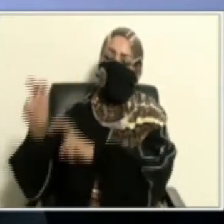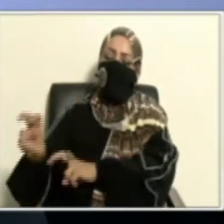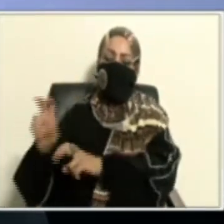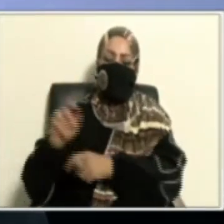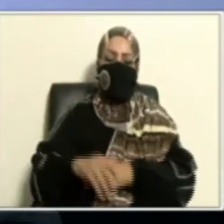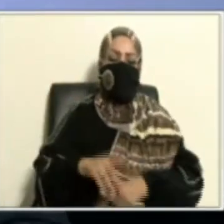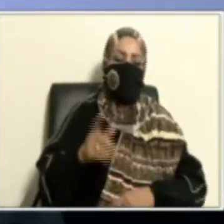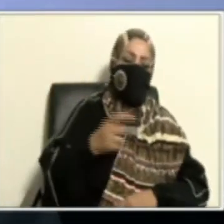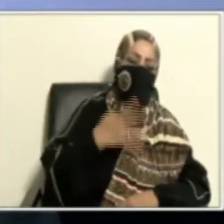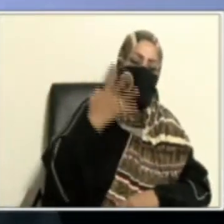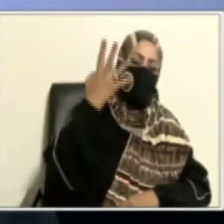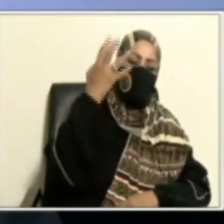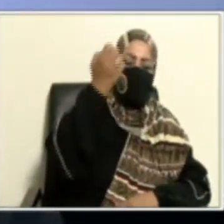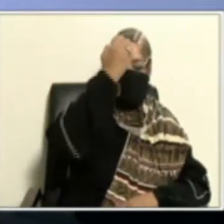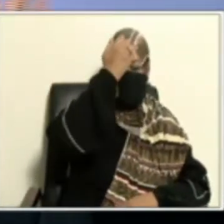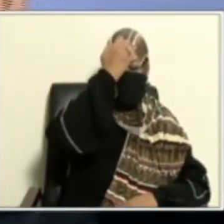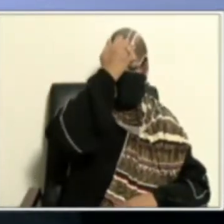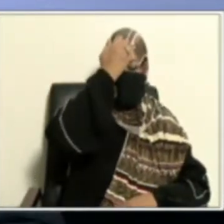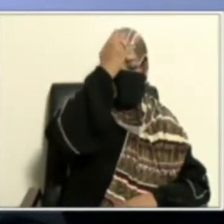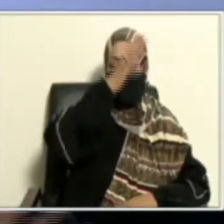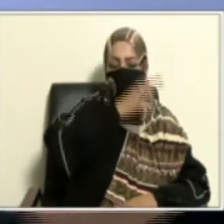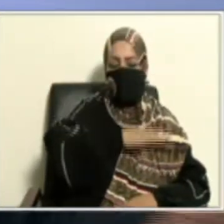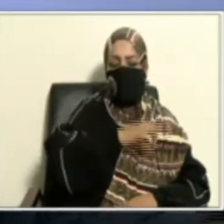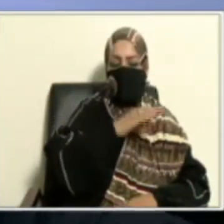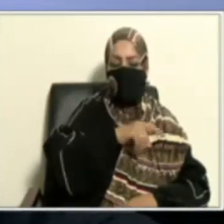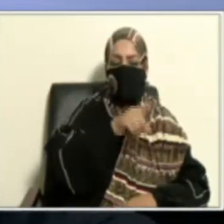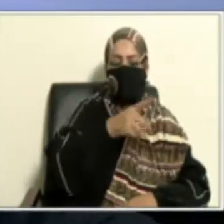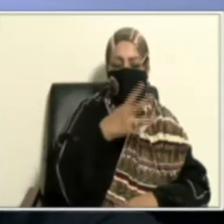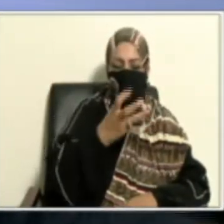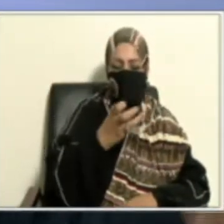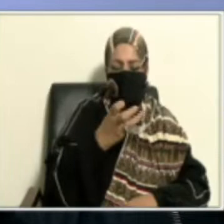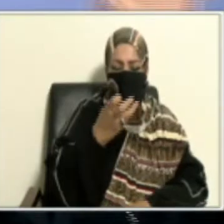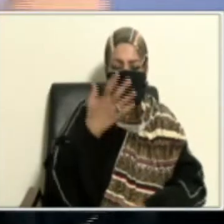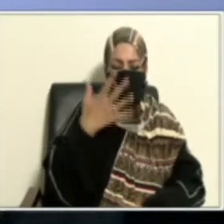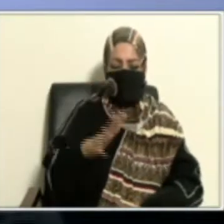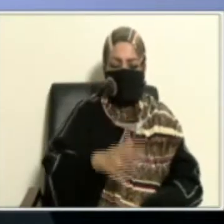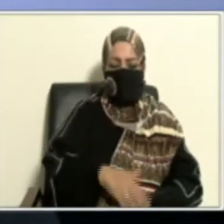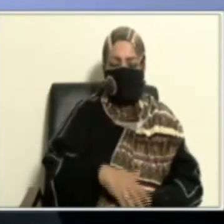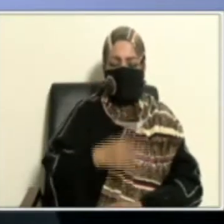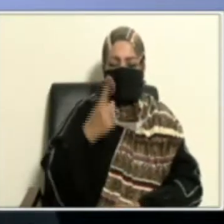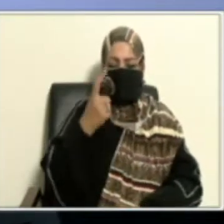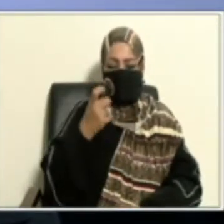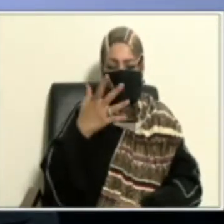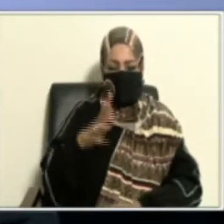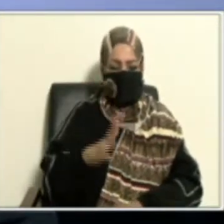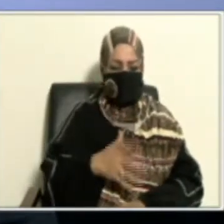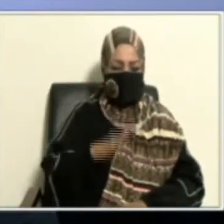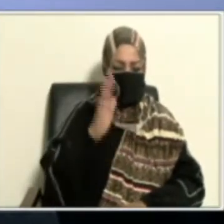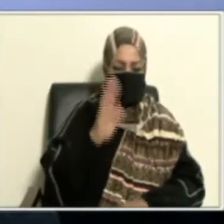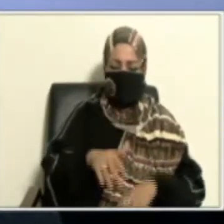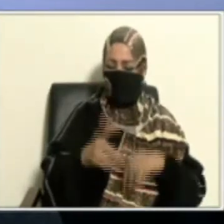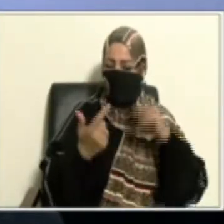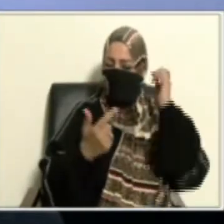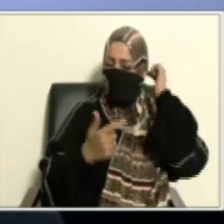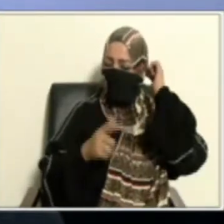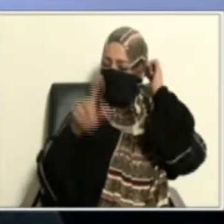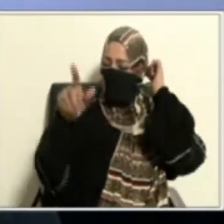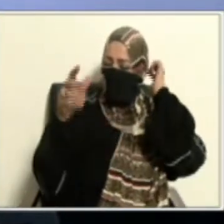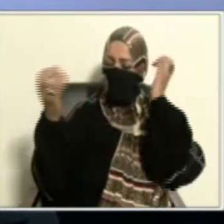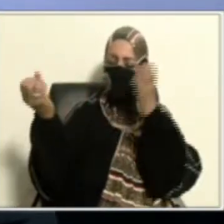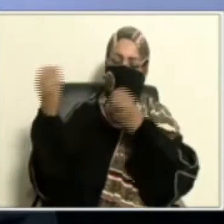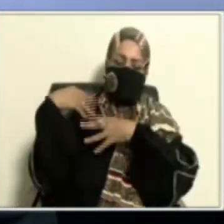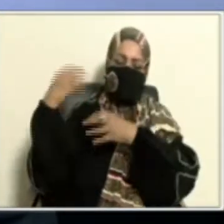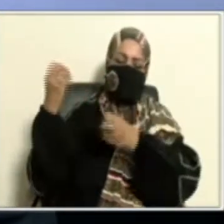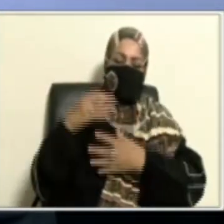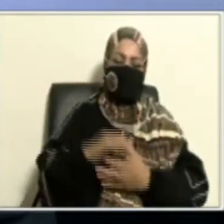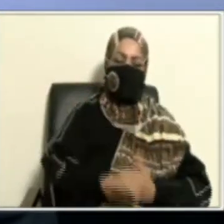كذا. في النهاية هو إن شاء الله بينه وبين ربي هذا الذي أوقف، وبإذن الله يصله، لكن حياخذ أنت منك أنت